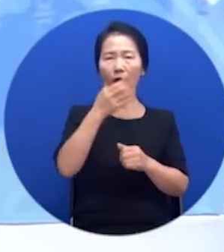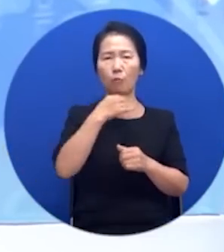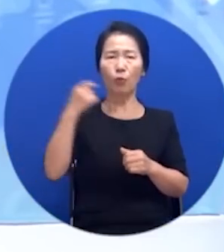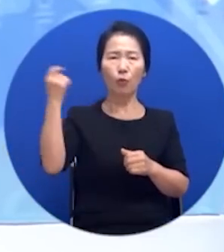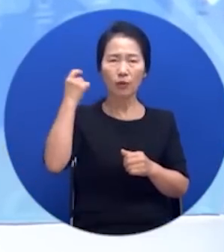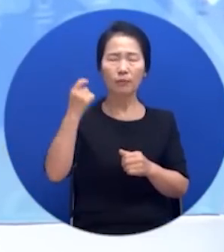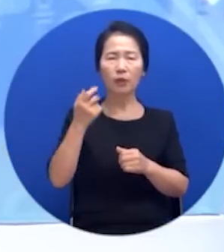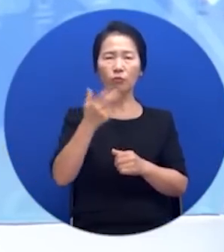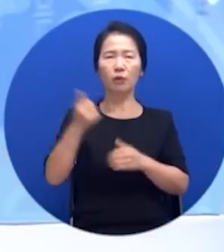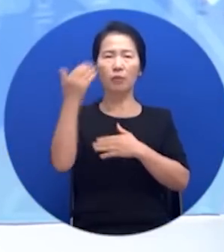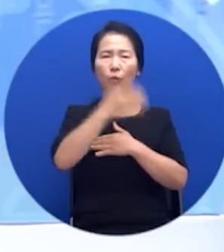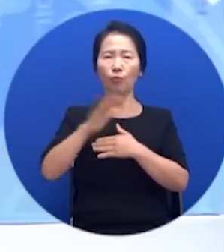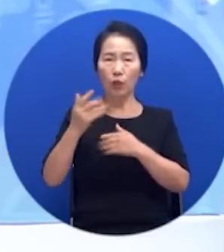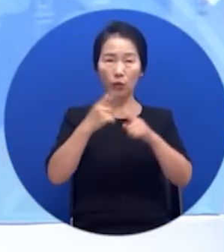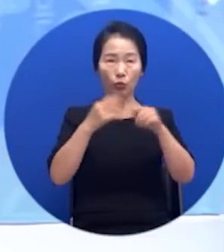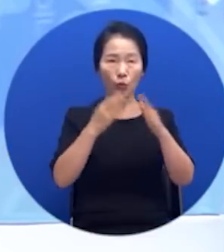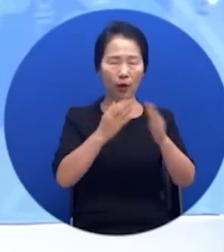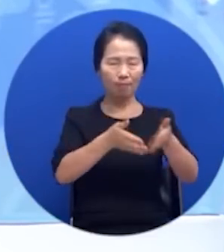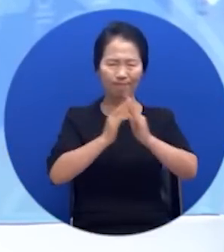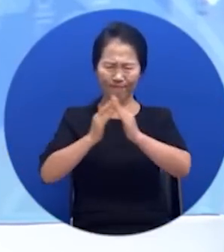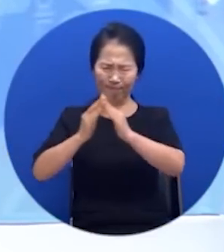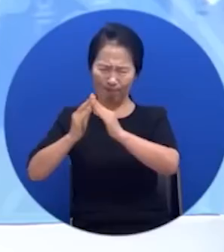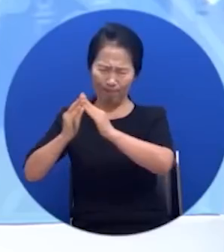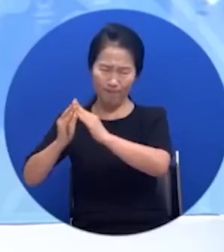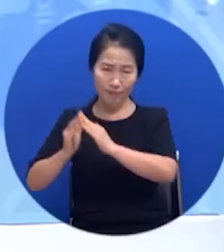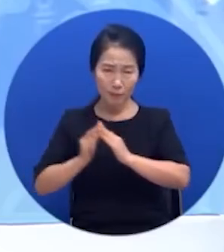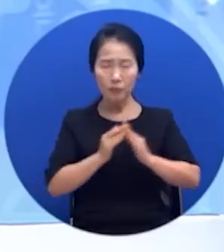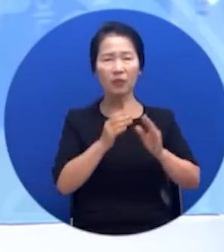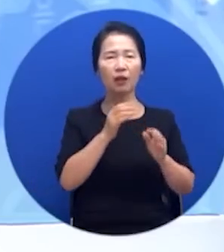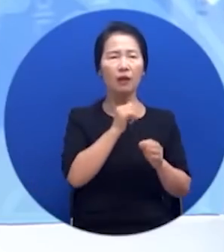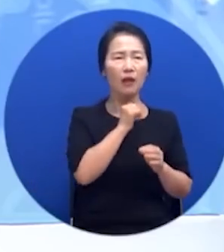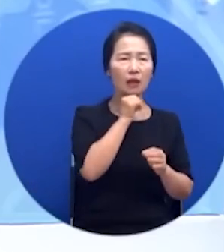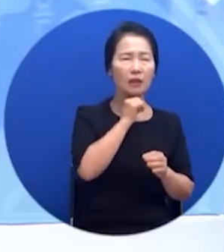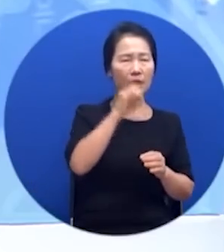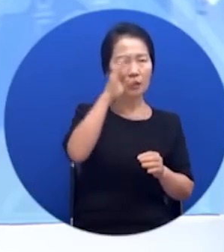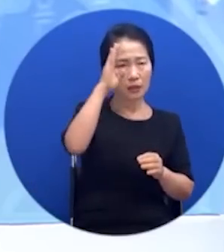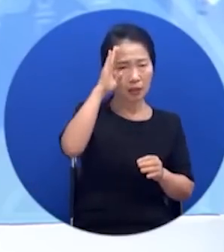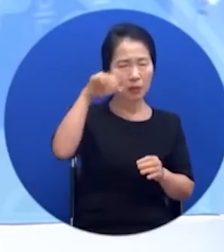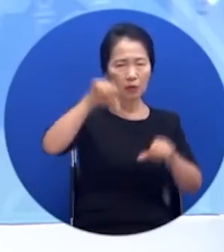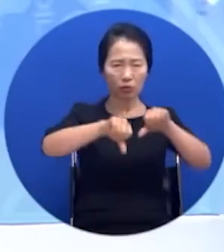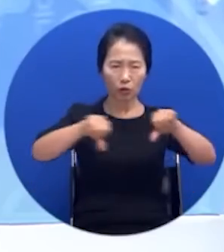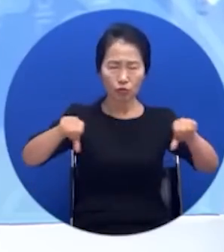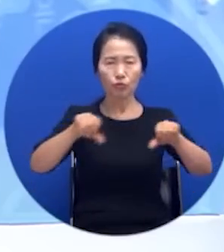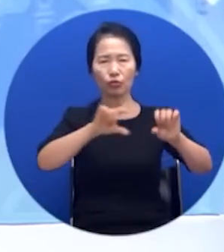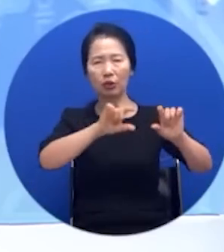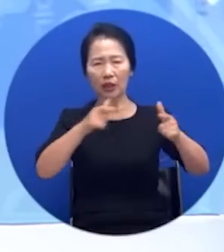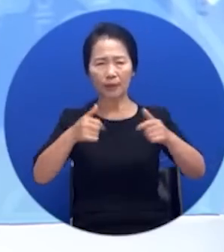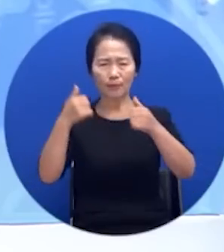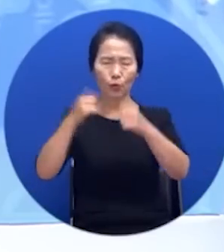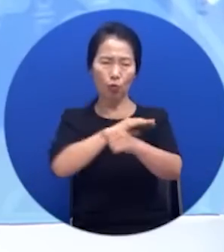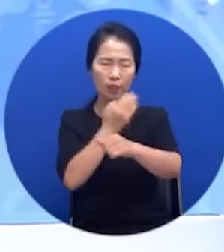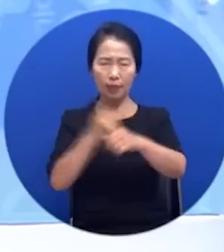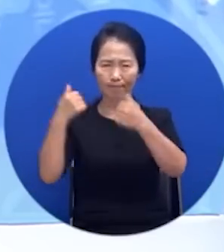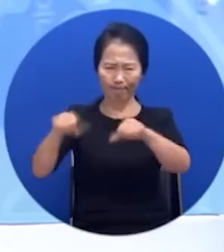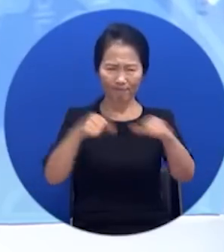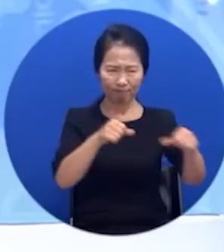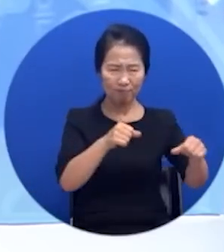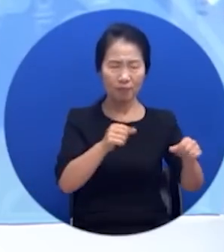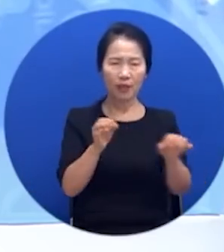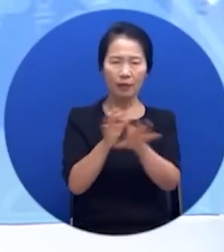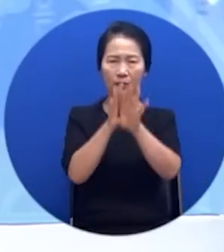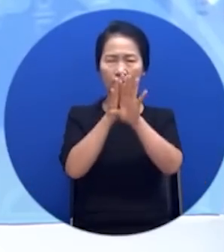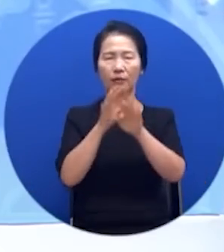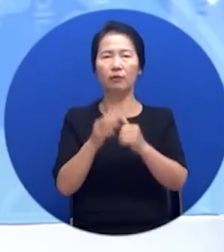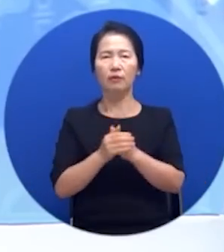세우셔서 가난과 질병과 각종 저주의 권세를 깨뜨리심으로 지금은 세계